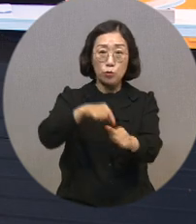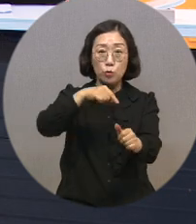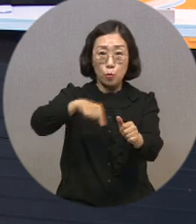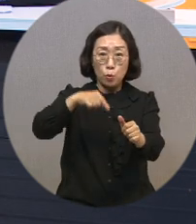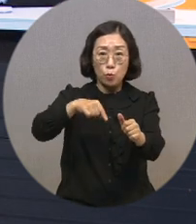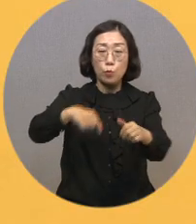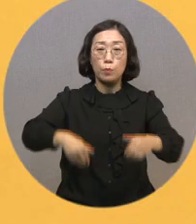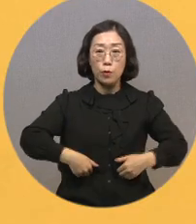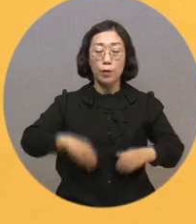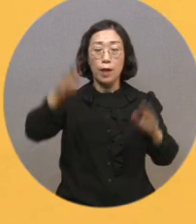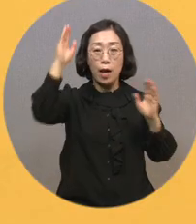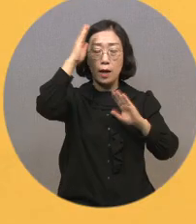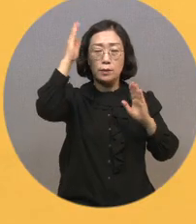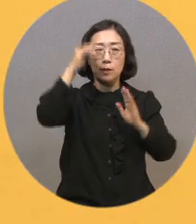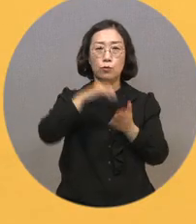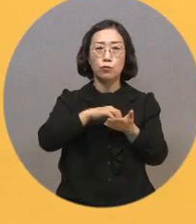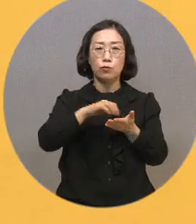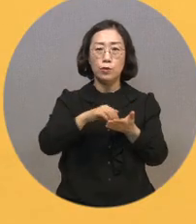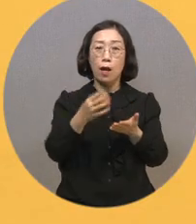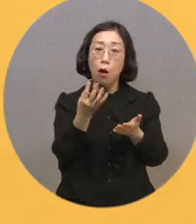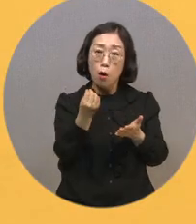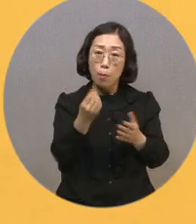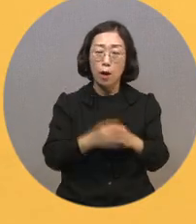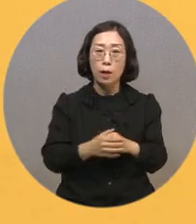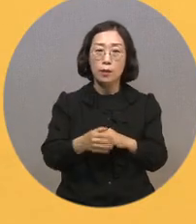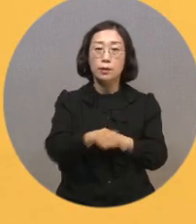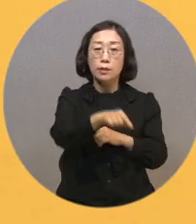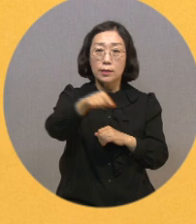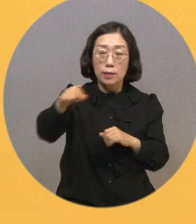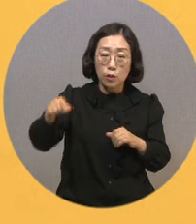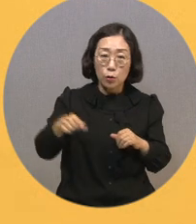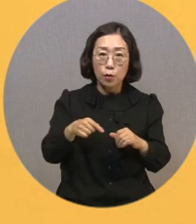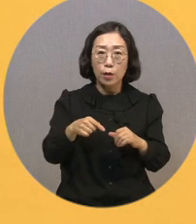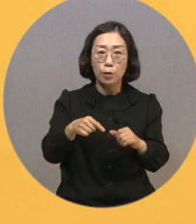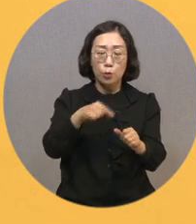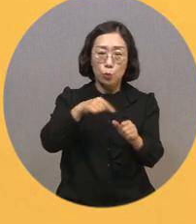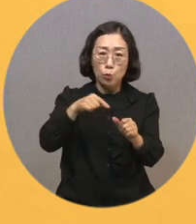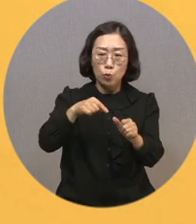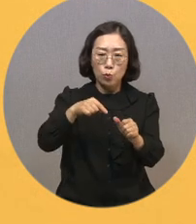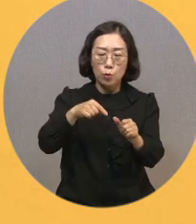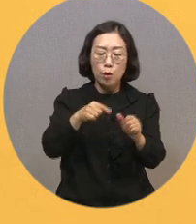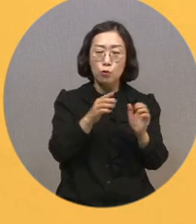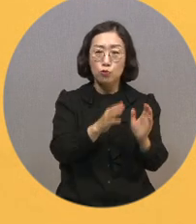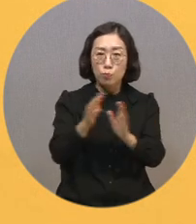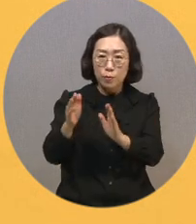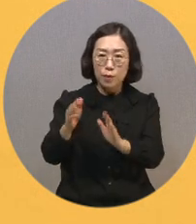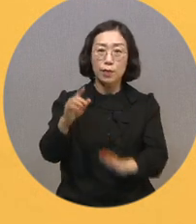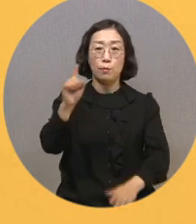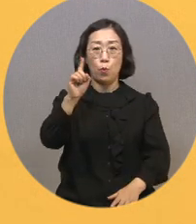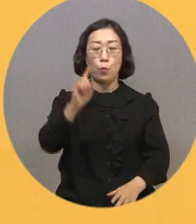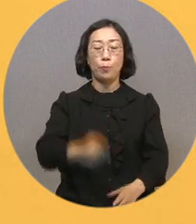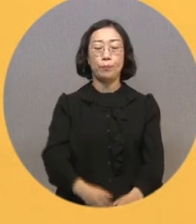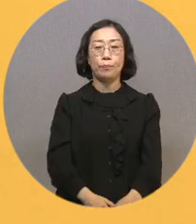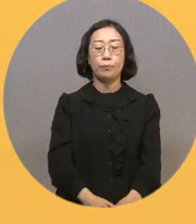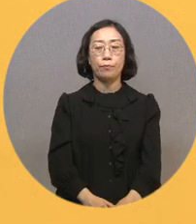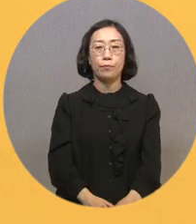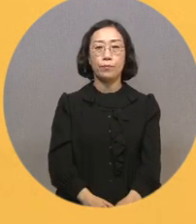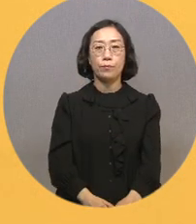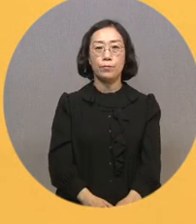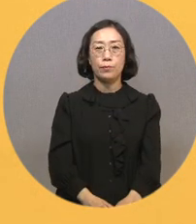대상 학생들이 어느 정도고 이들을 위한 교육 인프라가 지금 어떤 식으로 형성이 되어 있는지 먼저 말씀해